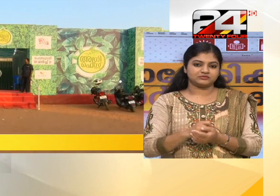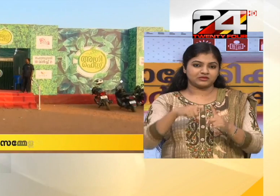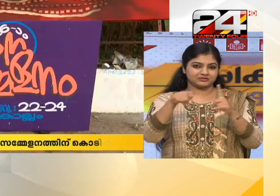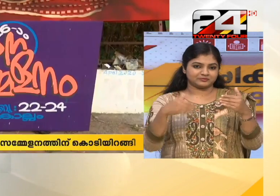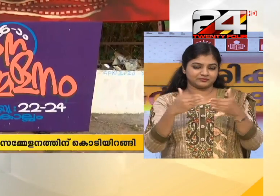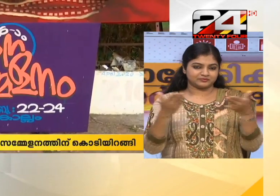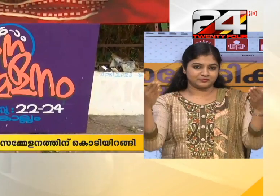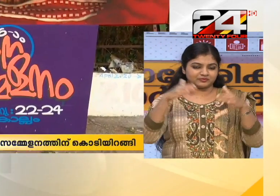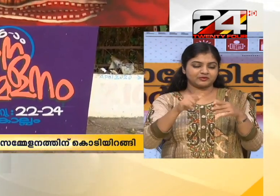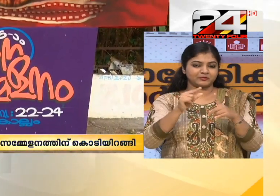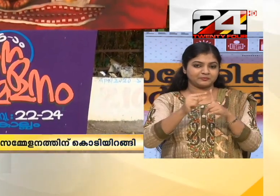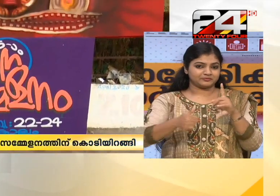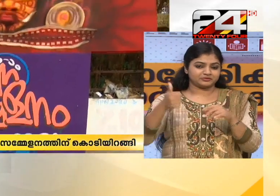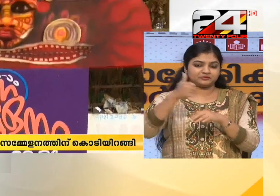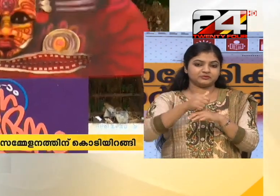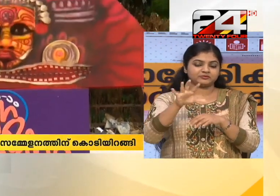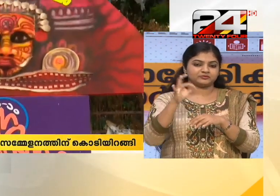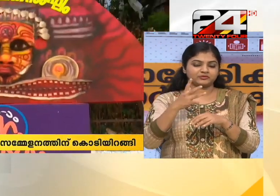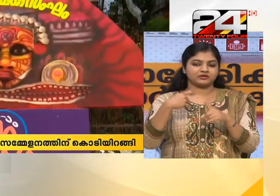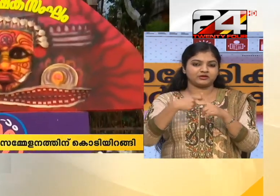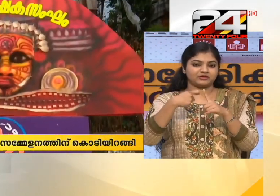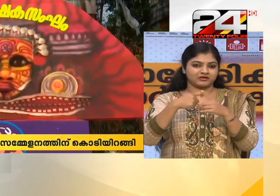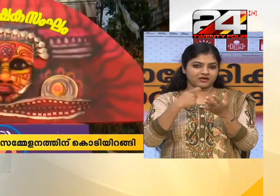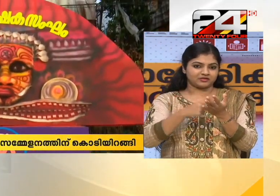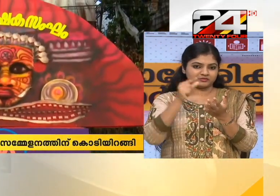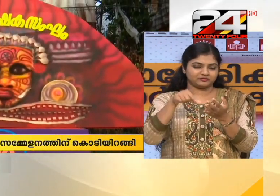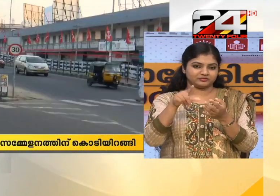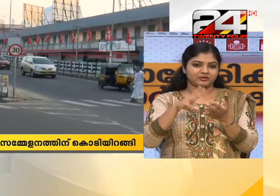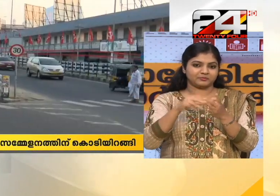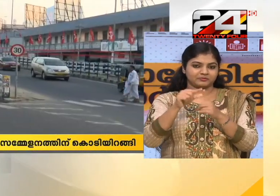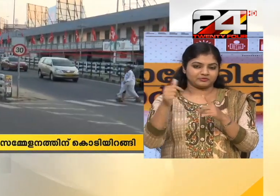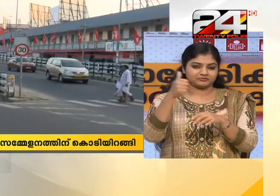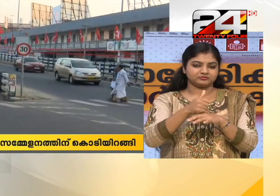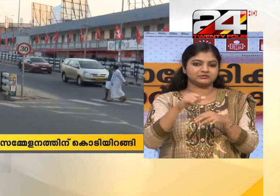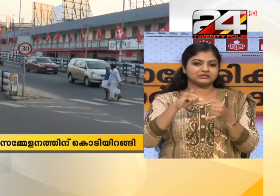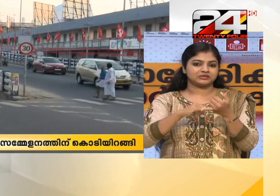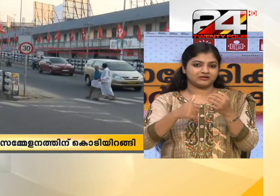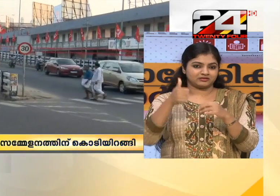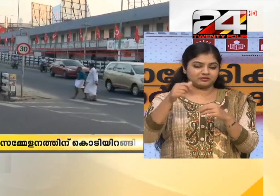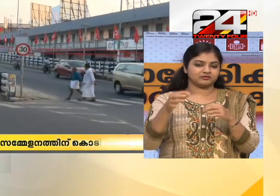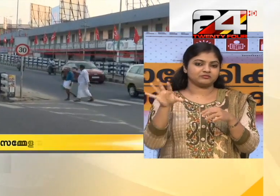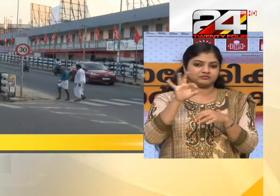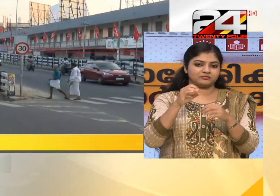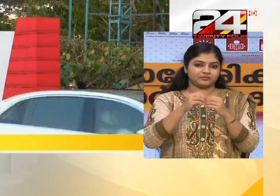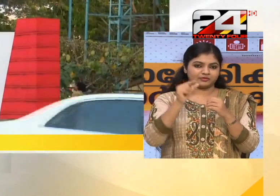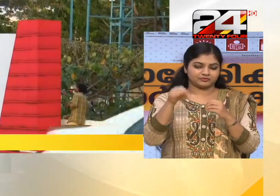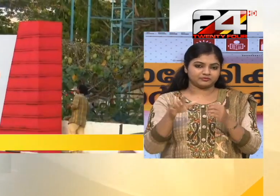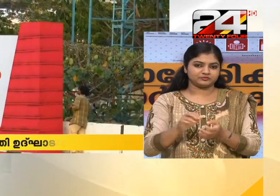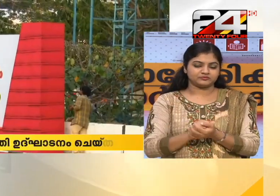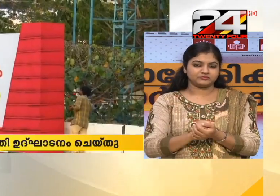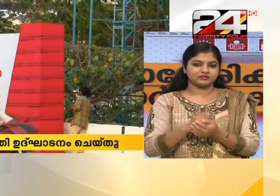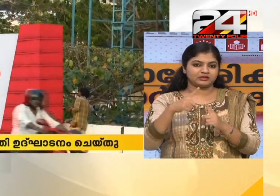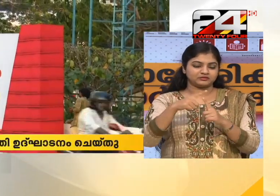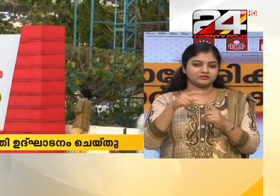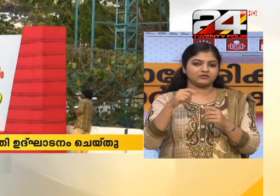കർഷക സംഘം സംസ്ഥാന പ്രസിഡന്റായി കെ കെ രാഗേഷ് എം പിയെയും സംസ്ഥാന സെക്രട്ടറിയായി കെ എൻ ബാലഗോപാലിനെയും തെരഞ്ഞെടുത്തു. ഗോപി കോട്ടമുറിക്കലാണ് സംസ്ഥാന